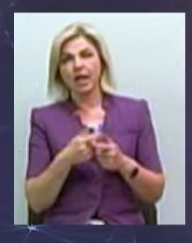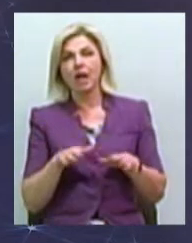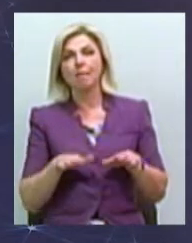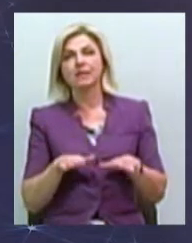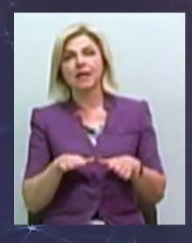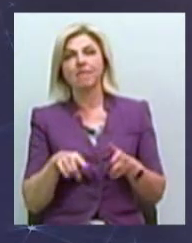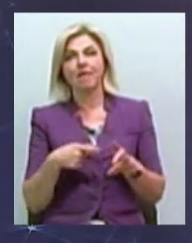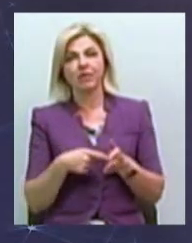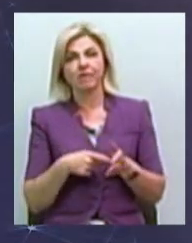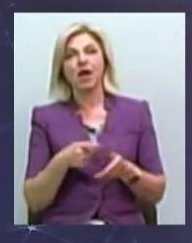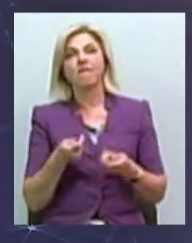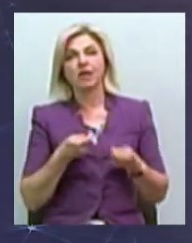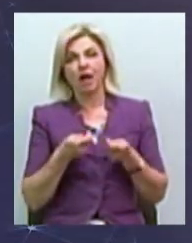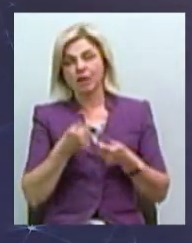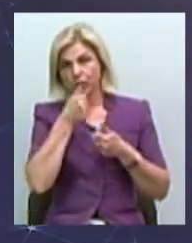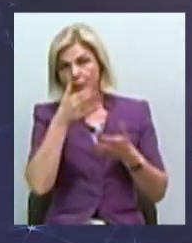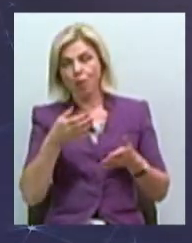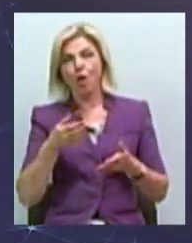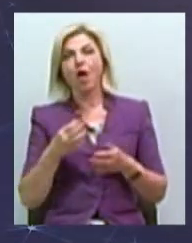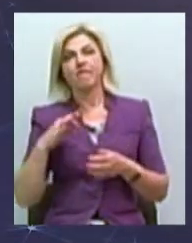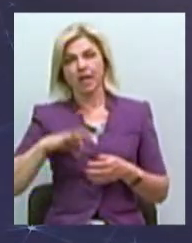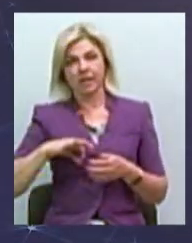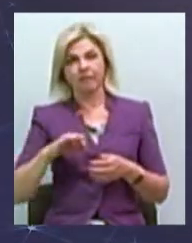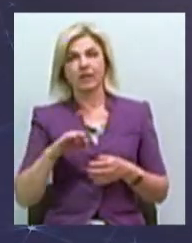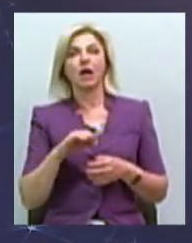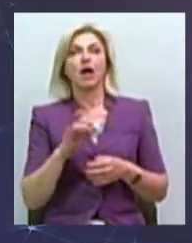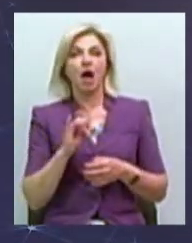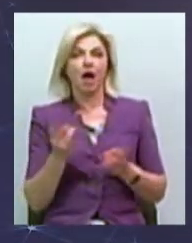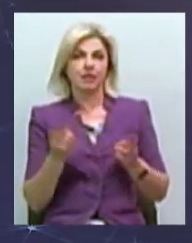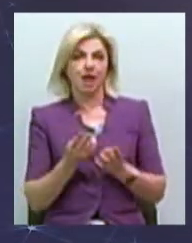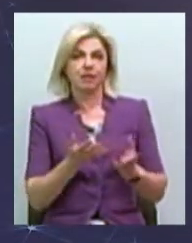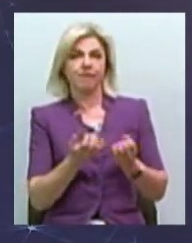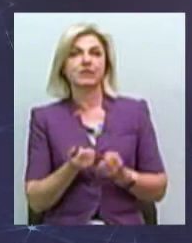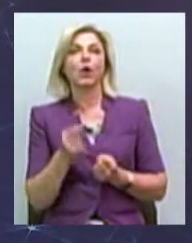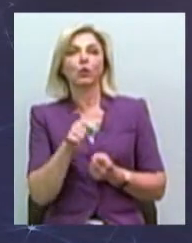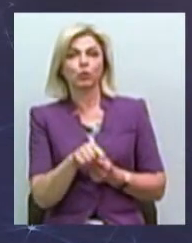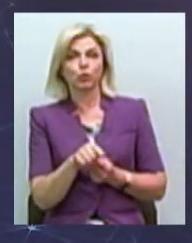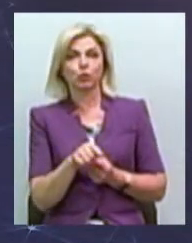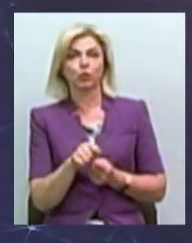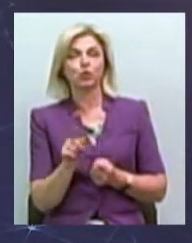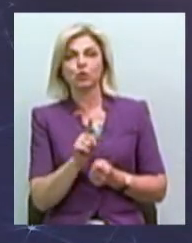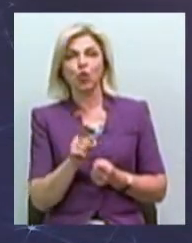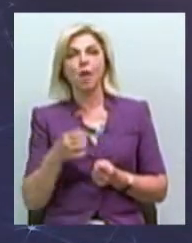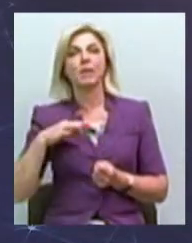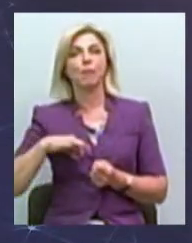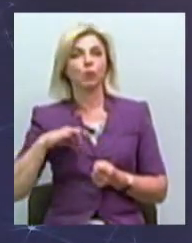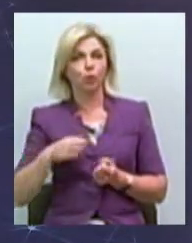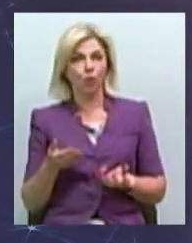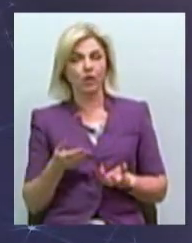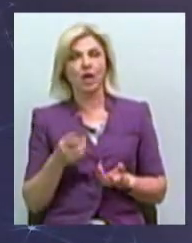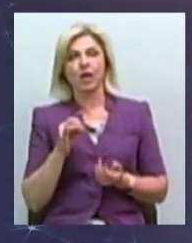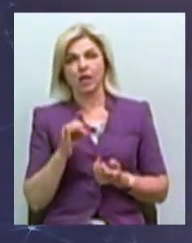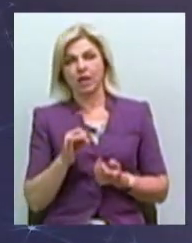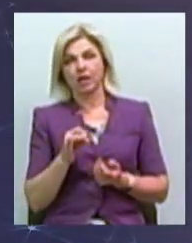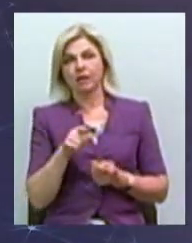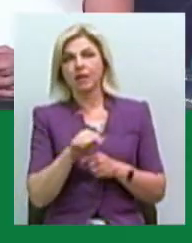не може ефективно використовувати якусь конкретну власність, то треба взяти ту, яка вже конкретно прибуткова, розгалужена і так